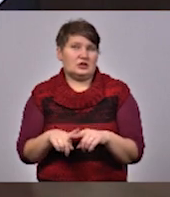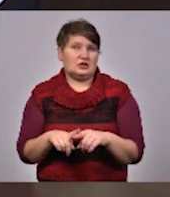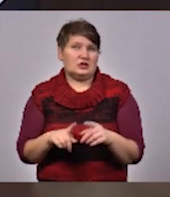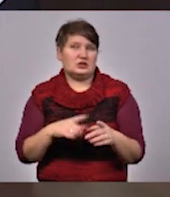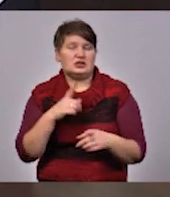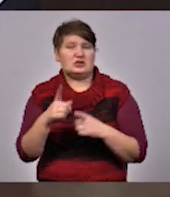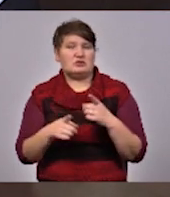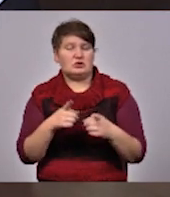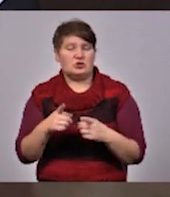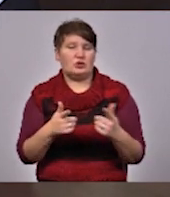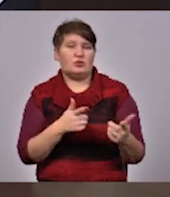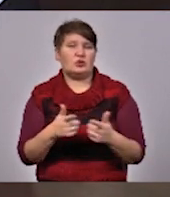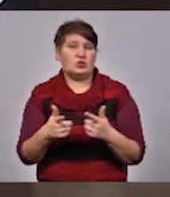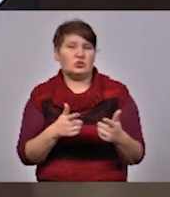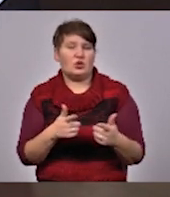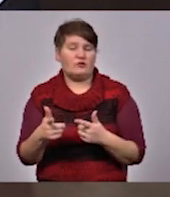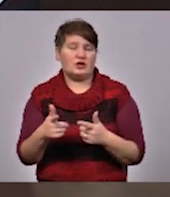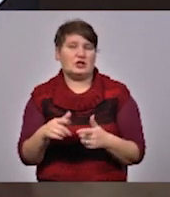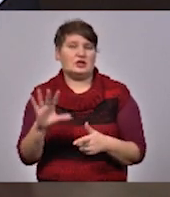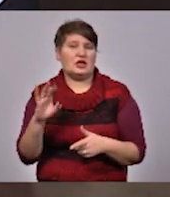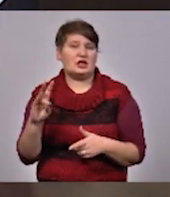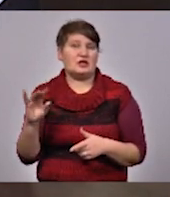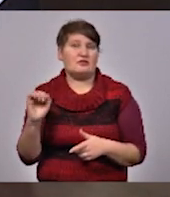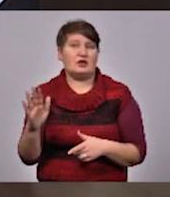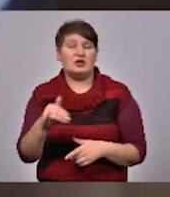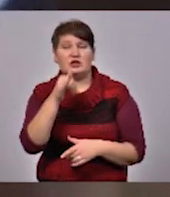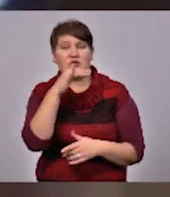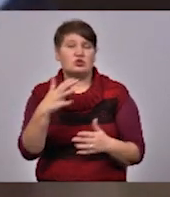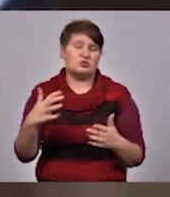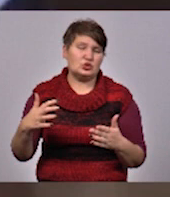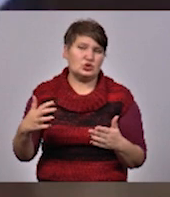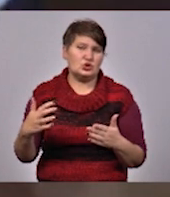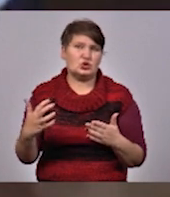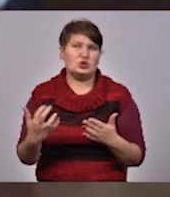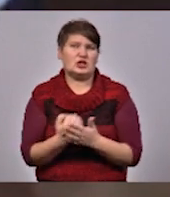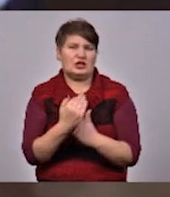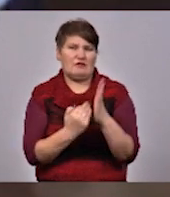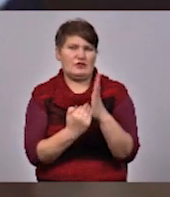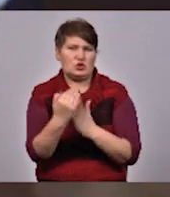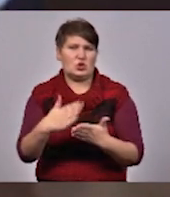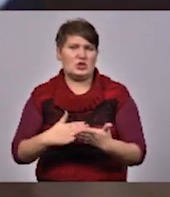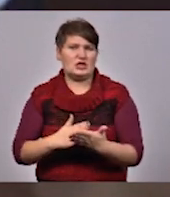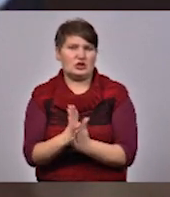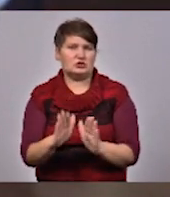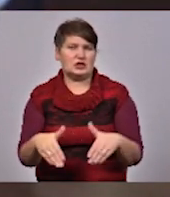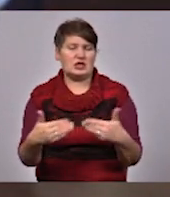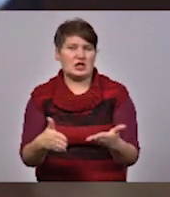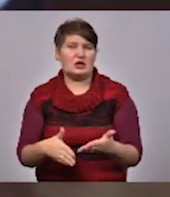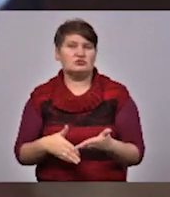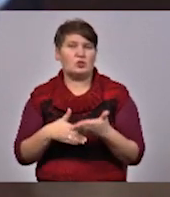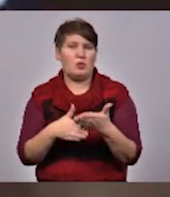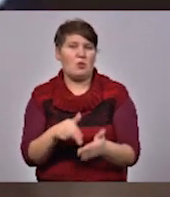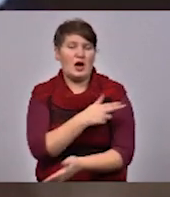зміною системи підготовки інтернів, ми не зможемо досягти високої якості надання допомоги